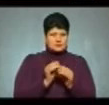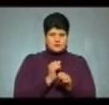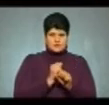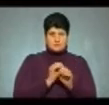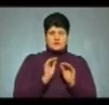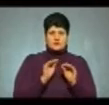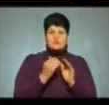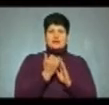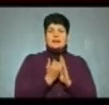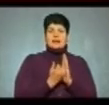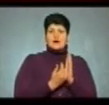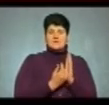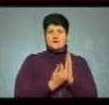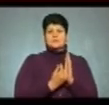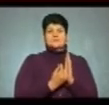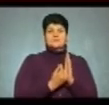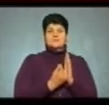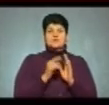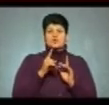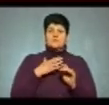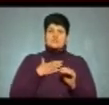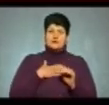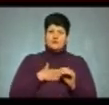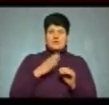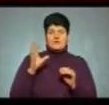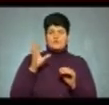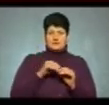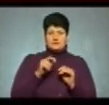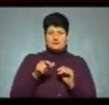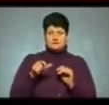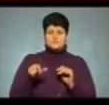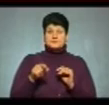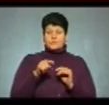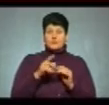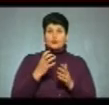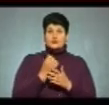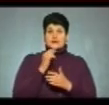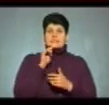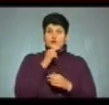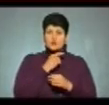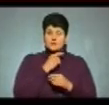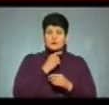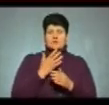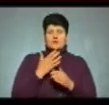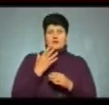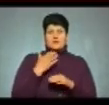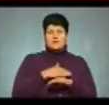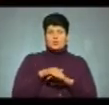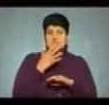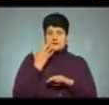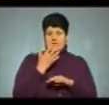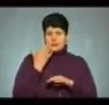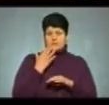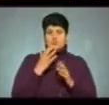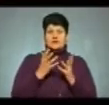встановили їм графік такий, щоб задовільняв всіх мешканців, і через то виходить економія. Тому що якщо на вулиці тепло, кількість